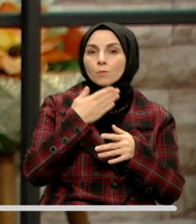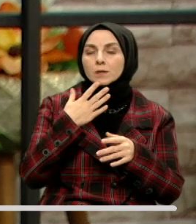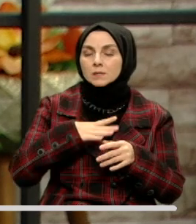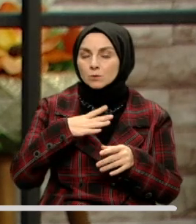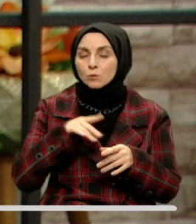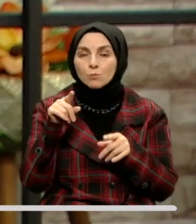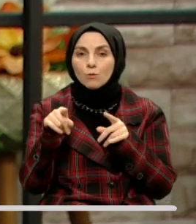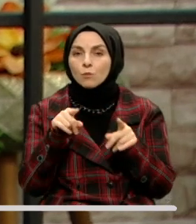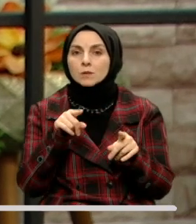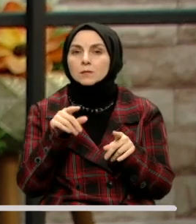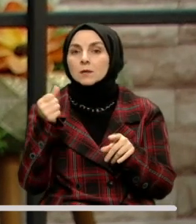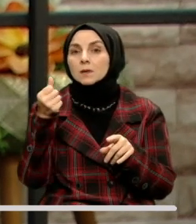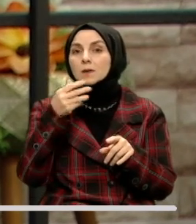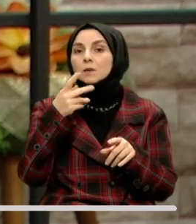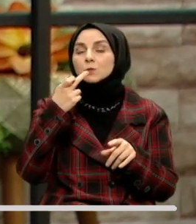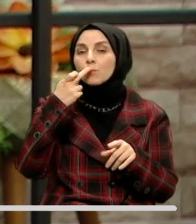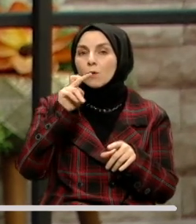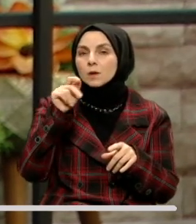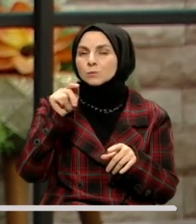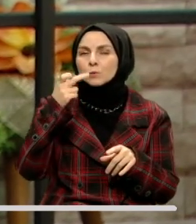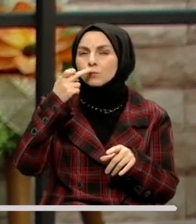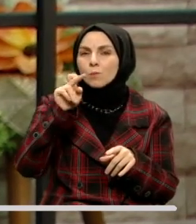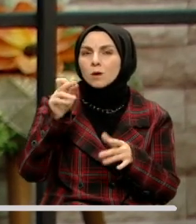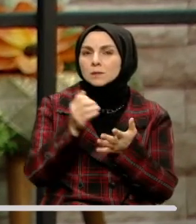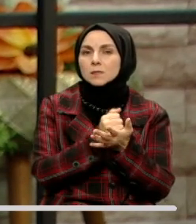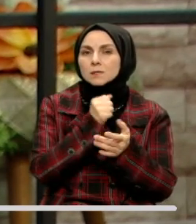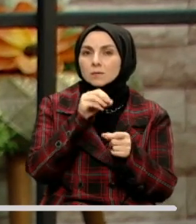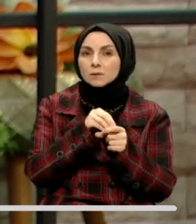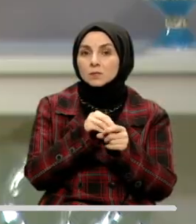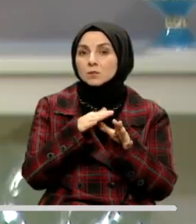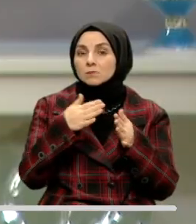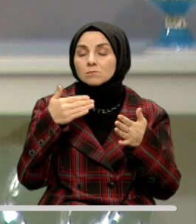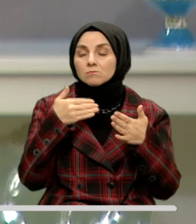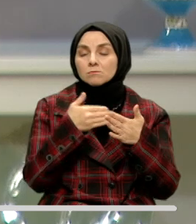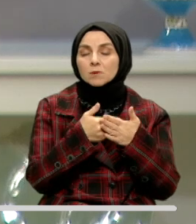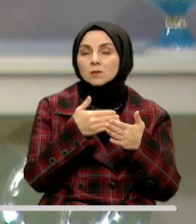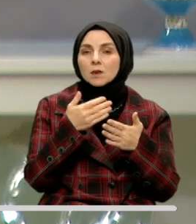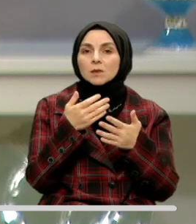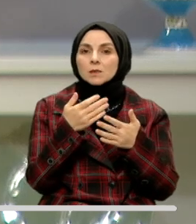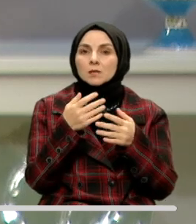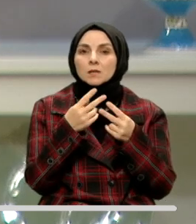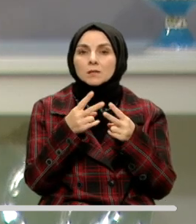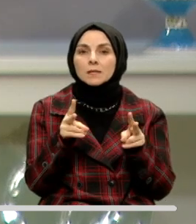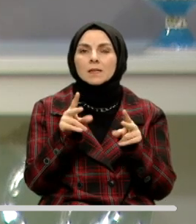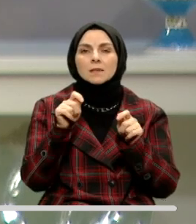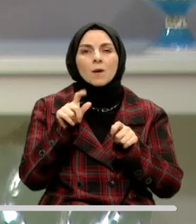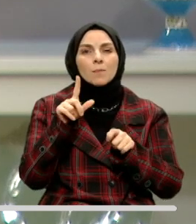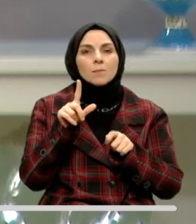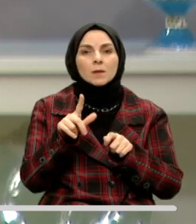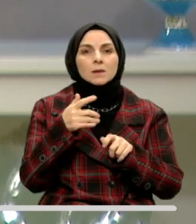puanı kazanabilmek için, erişebilmek için neden ne kadar net yapmam gerekiyor? Ben şu an ne kadar net